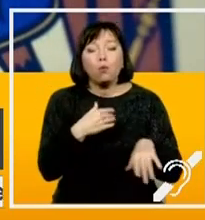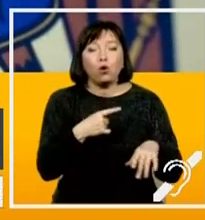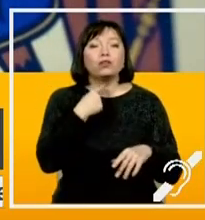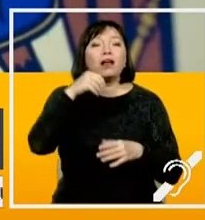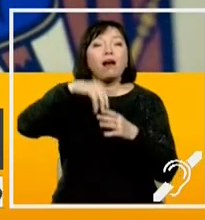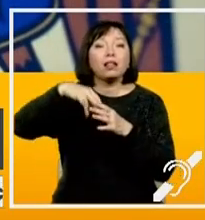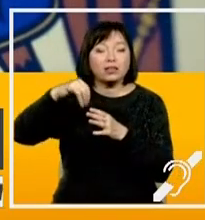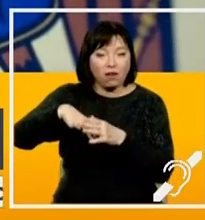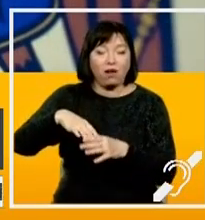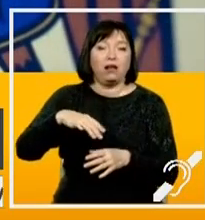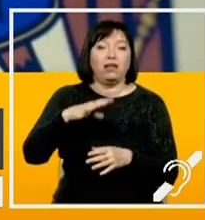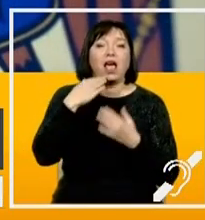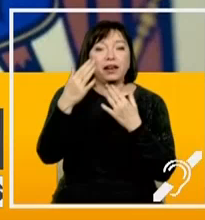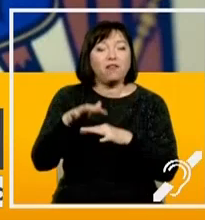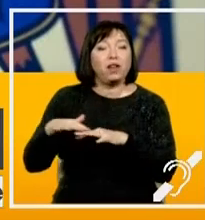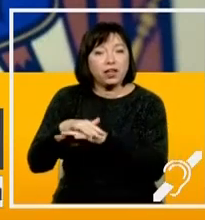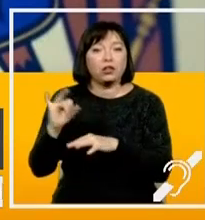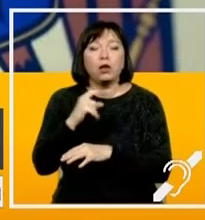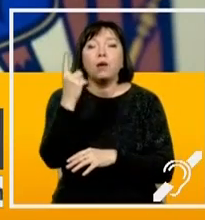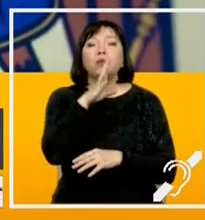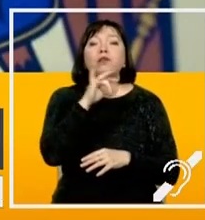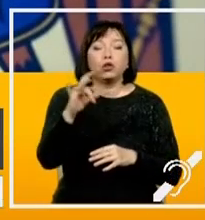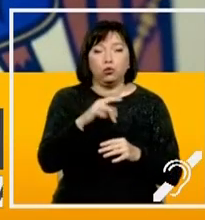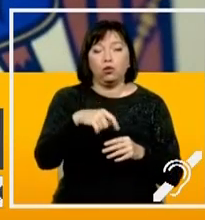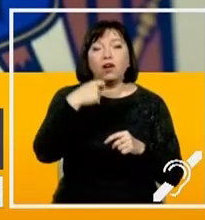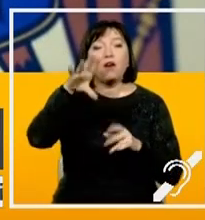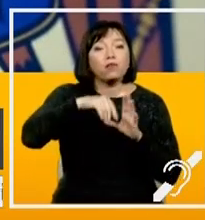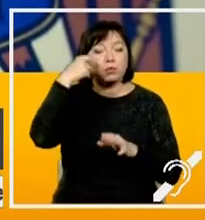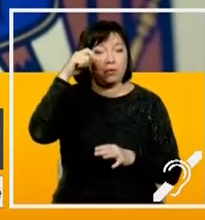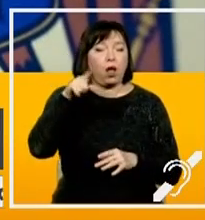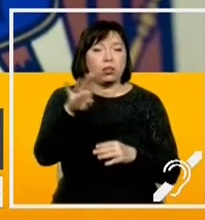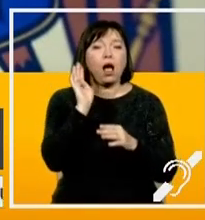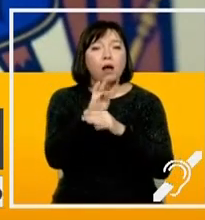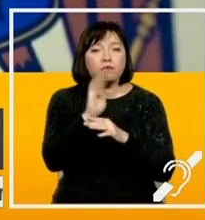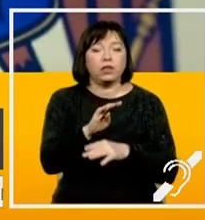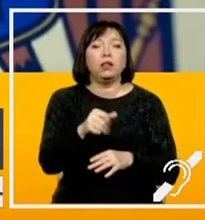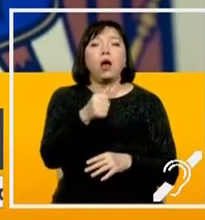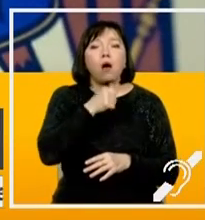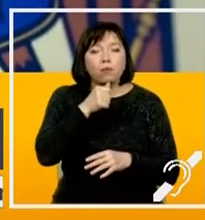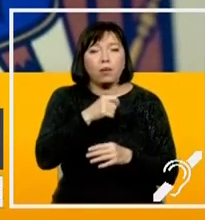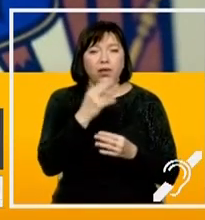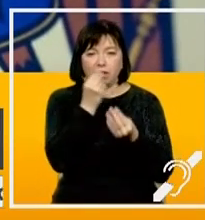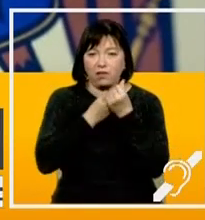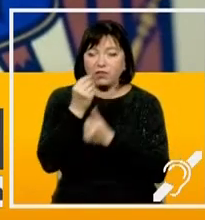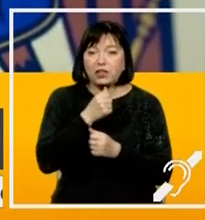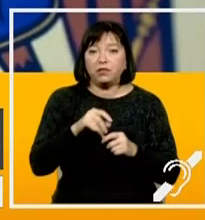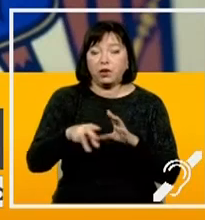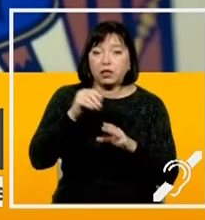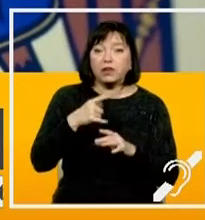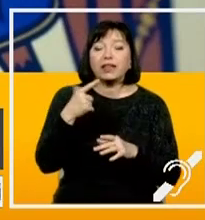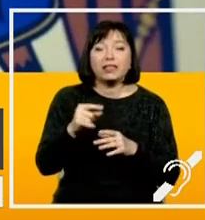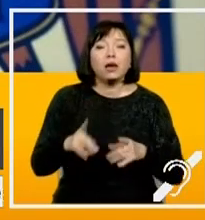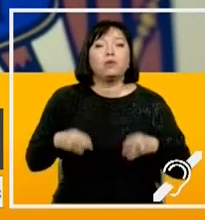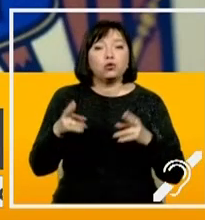la referendum și în primul tur al alegerilor prezidențiale. Ea a acuzat o tentativă de fraudă fără precedent în care